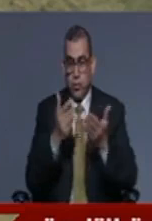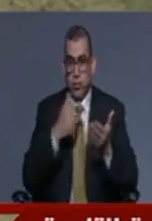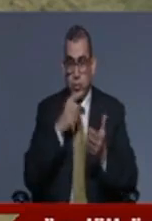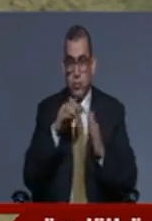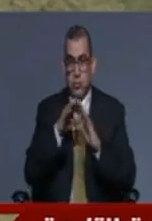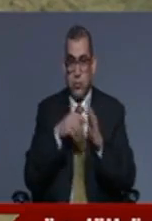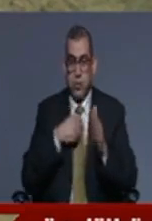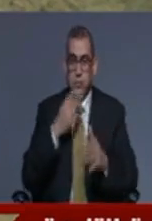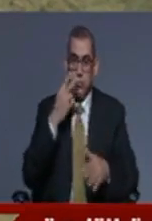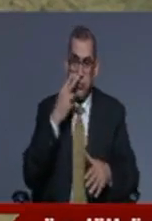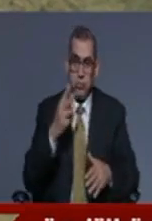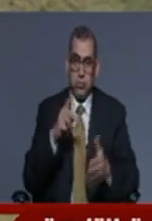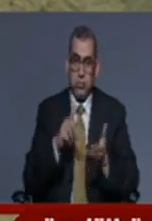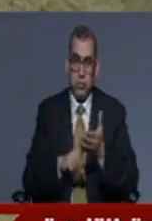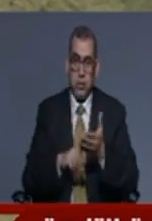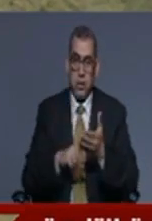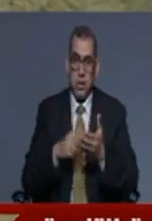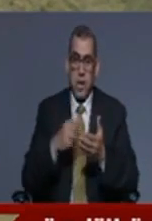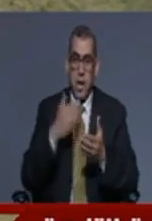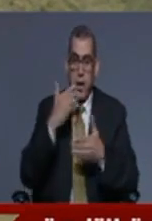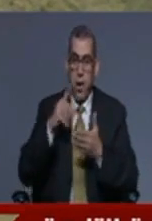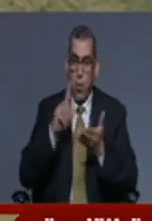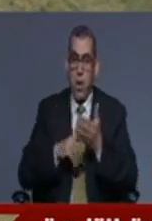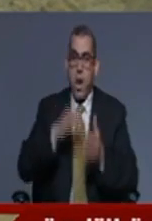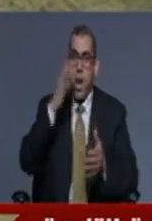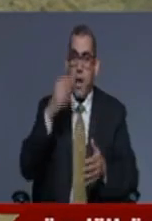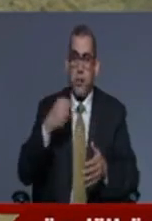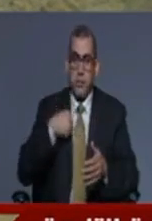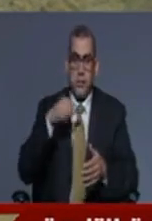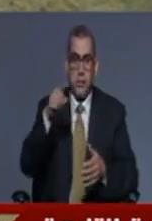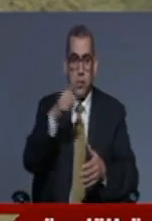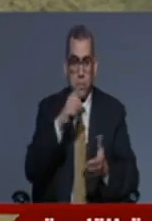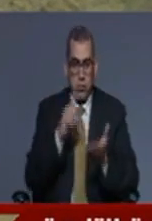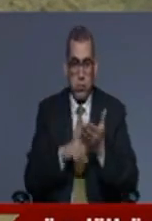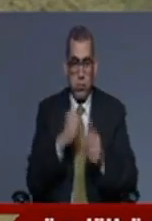أمرين مهمين علينا أن نوائمهم كقارة.